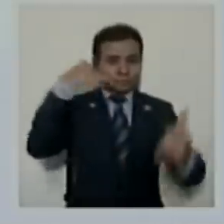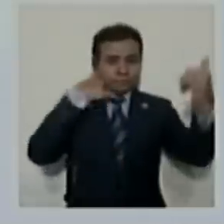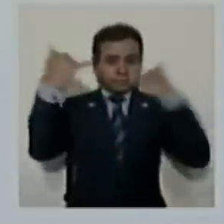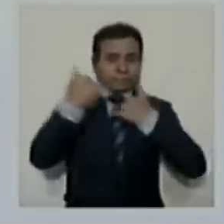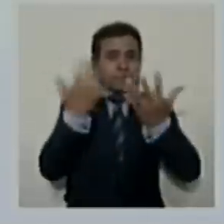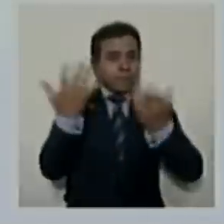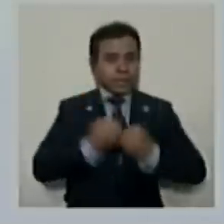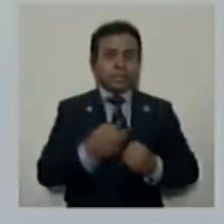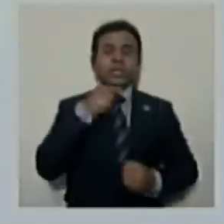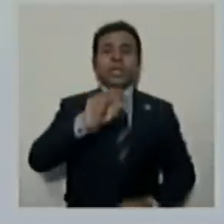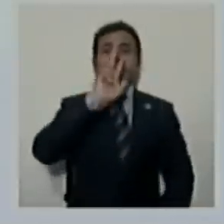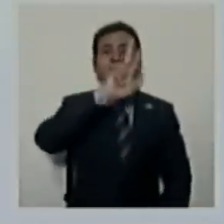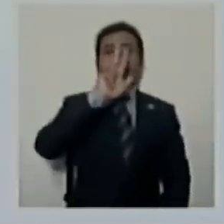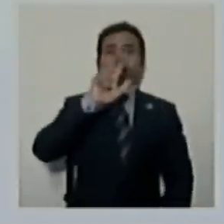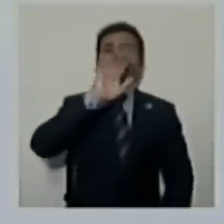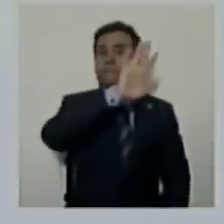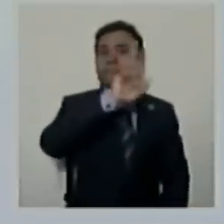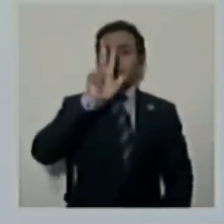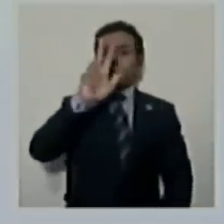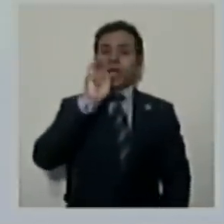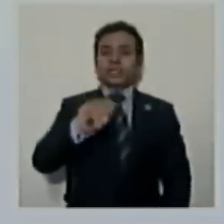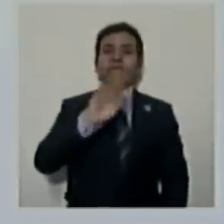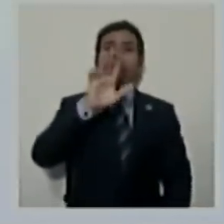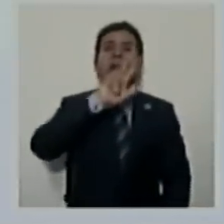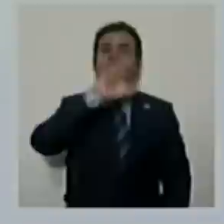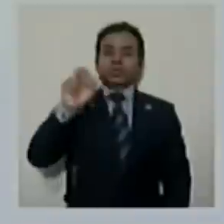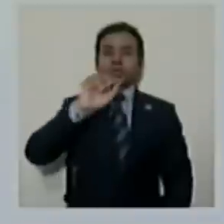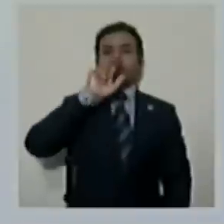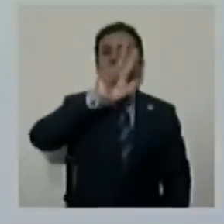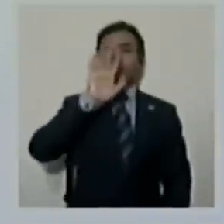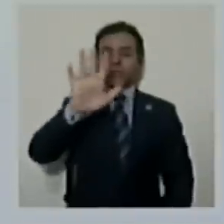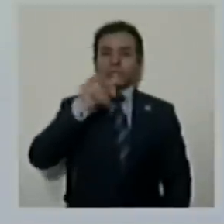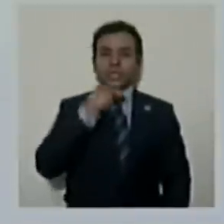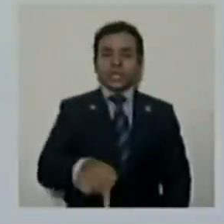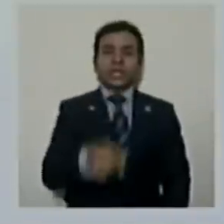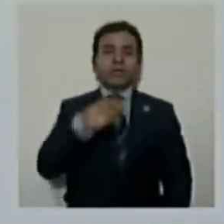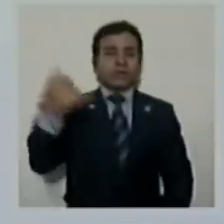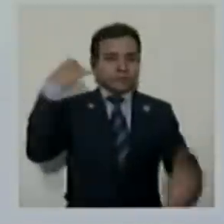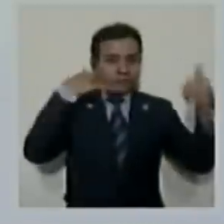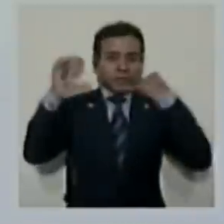আমাদের হটলাইনে যে স্বাস্থ্য পরামর্শ দেওয়া হয়ে থাকে, 24 ঘন্টায় ফোন রিসিভ করা হয়েছে